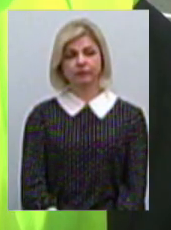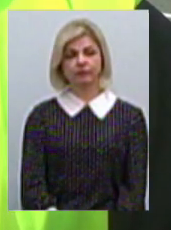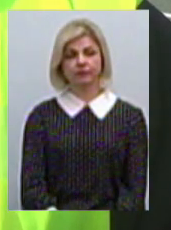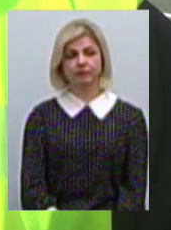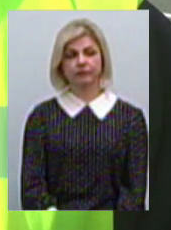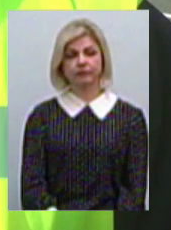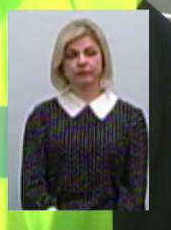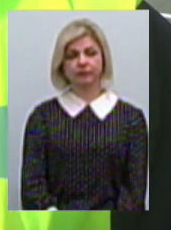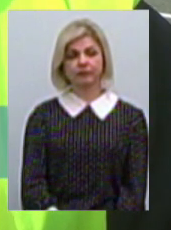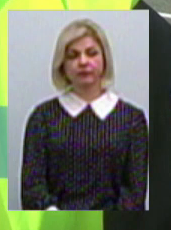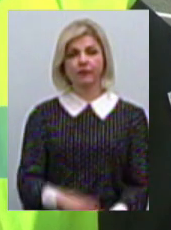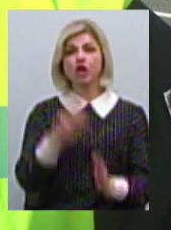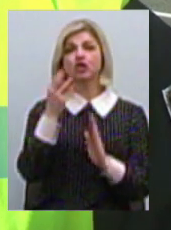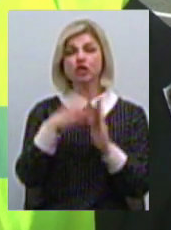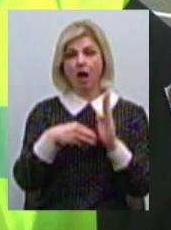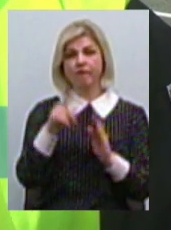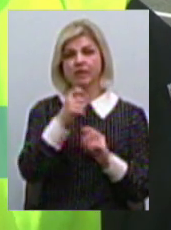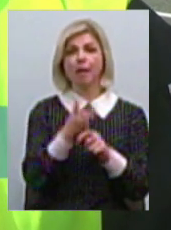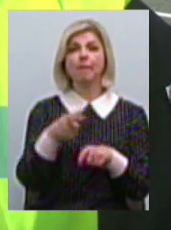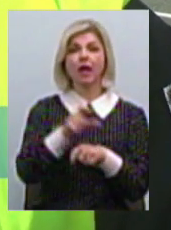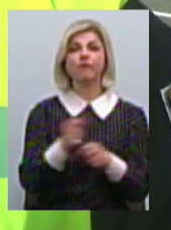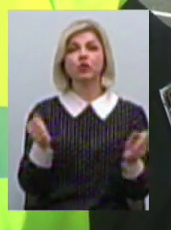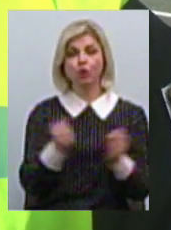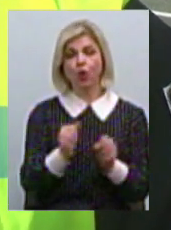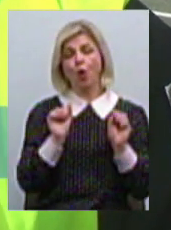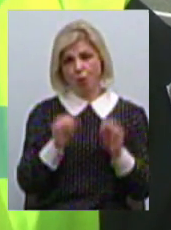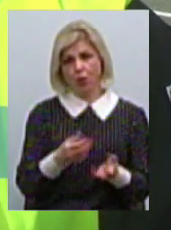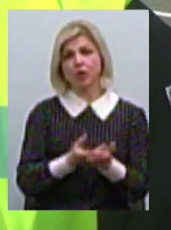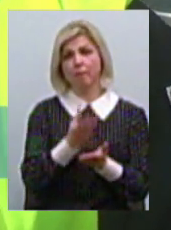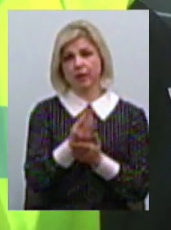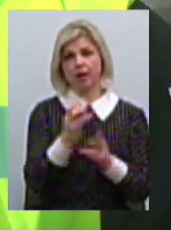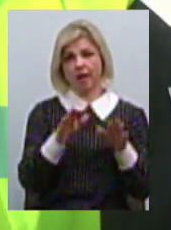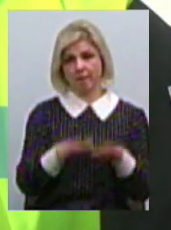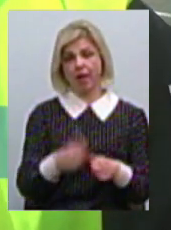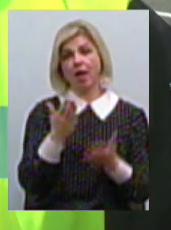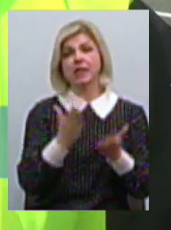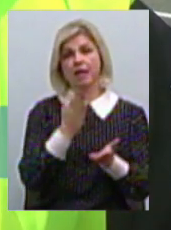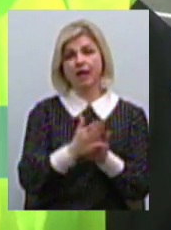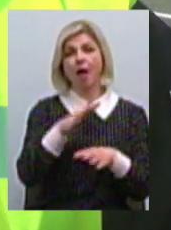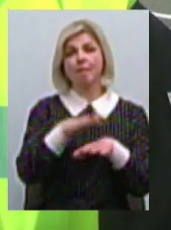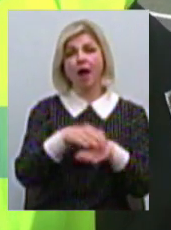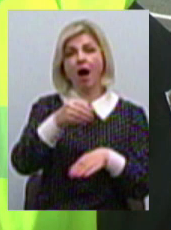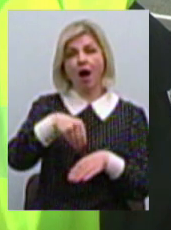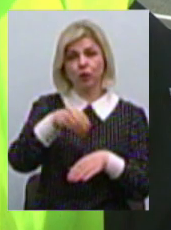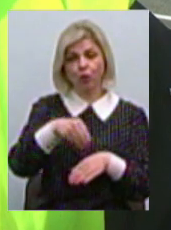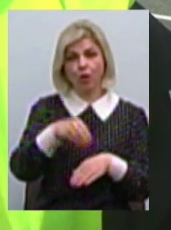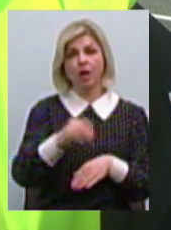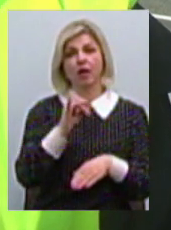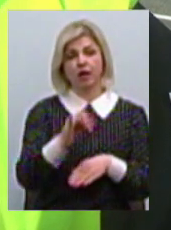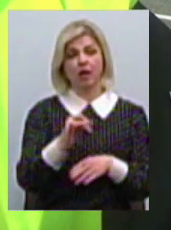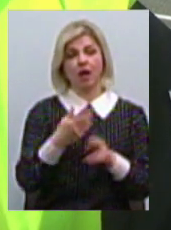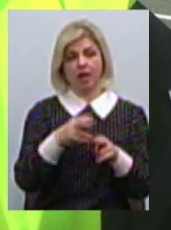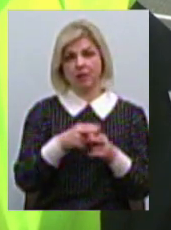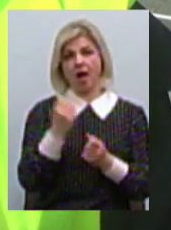Штраф за перевищення швидкості можуть на місці за наявності банківської карти. Патрульний автомобіль, обладнаний